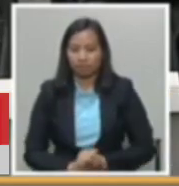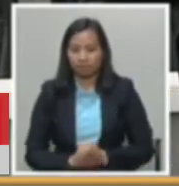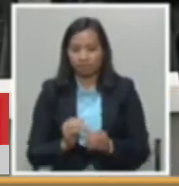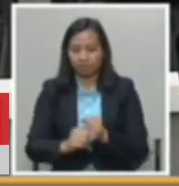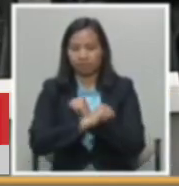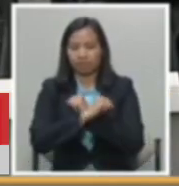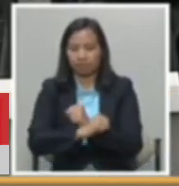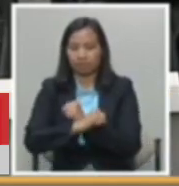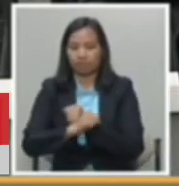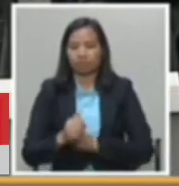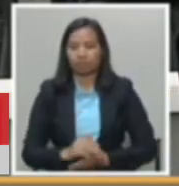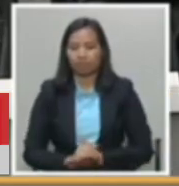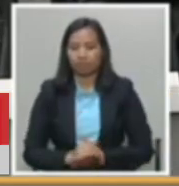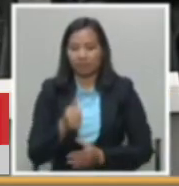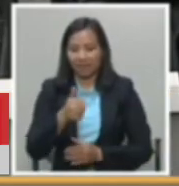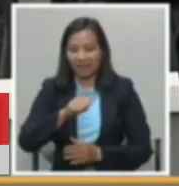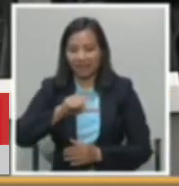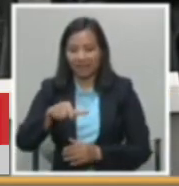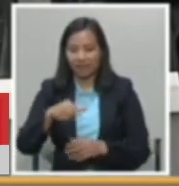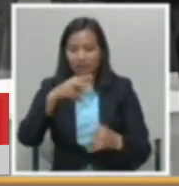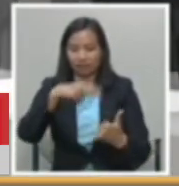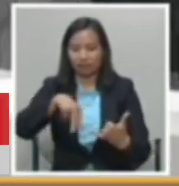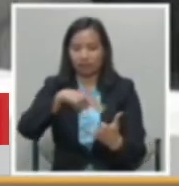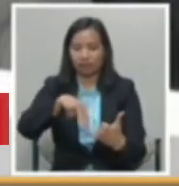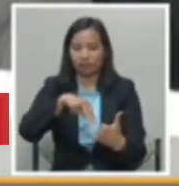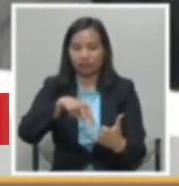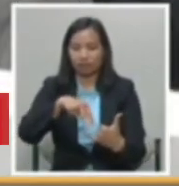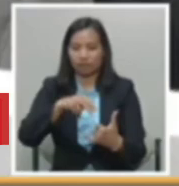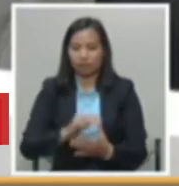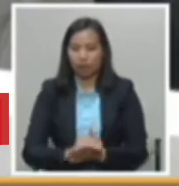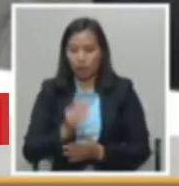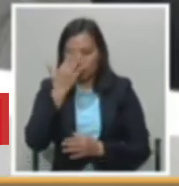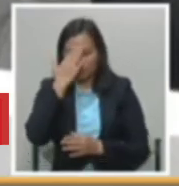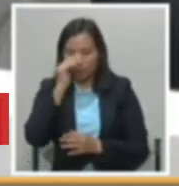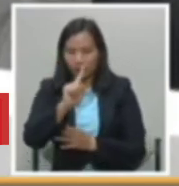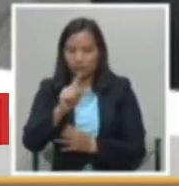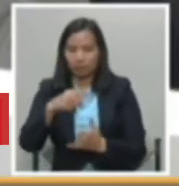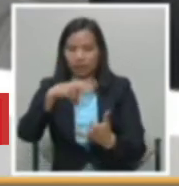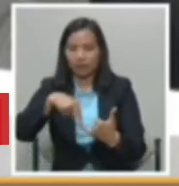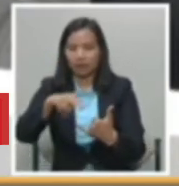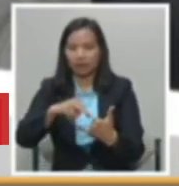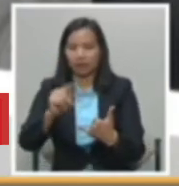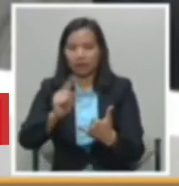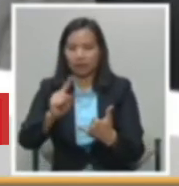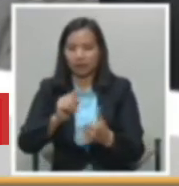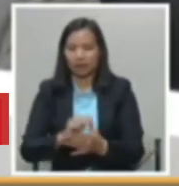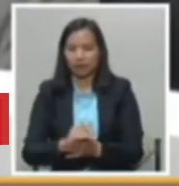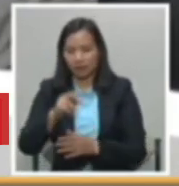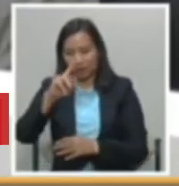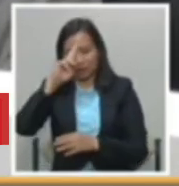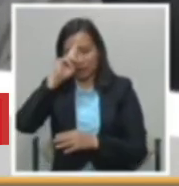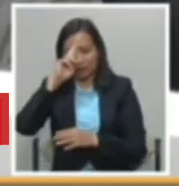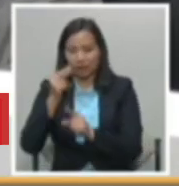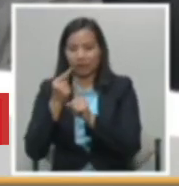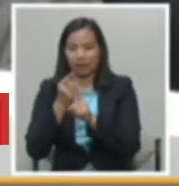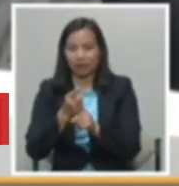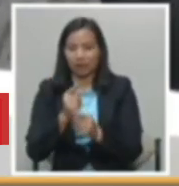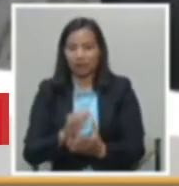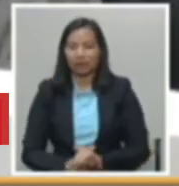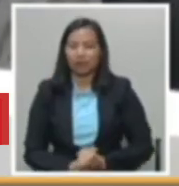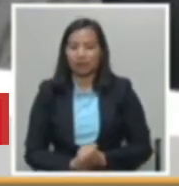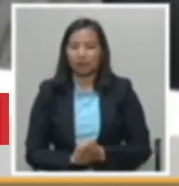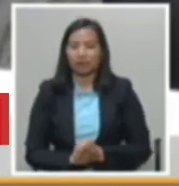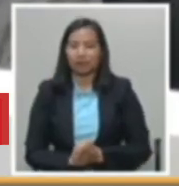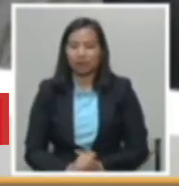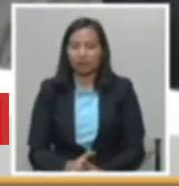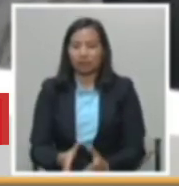กันดีกว่าที่จะมารักษาเพราะถ้าเรารักษาเมื่อไหร่โรคที่ตามมาเกิดมีทุพพลภาพ เขา